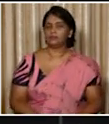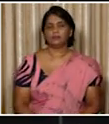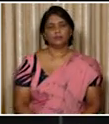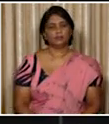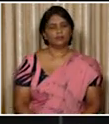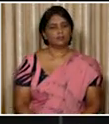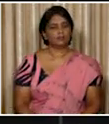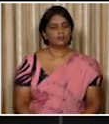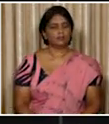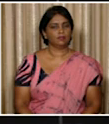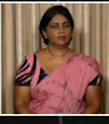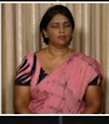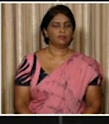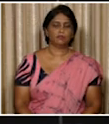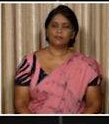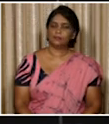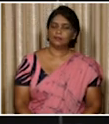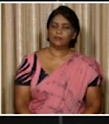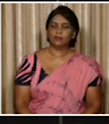கந்தசாமி கௌரிகாந்தன்,